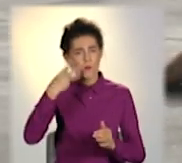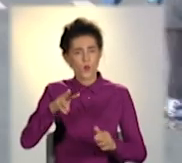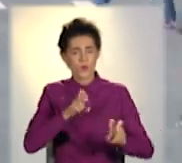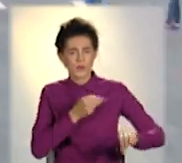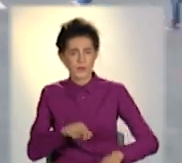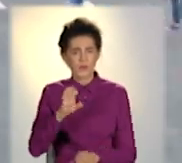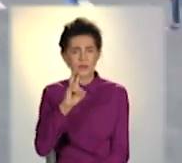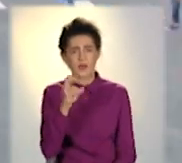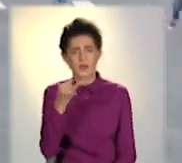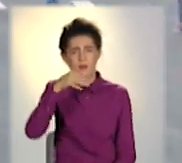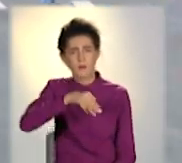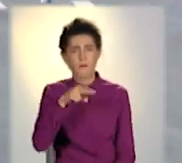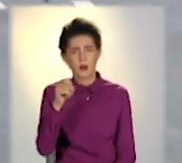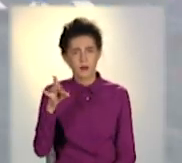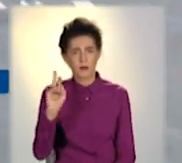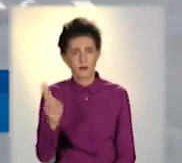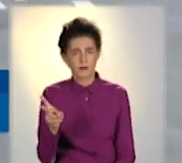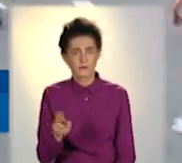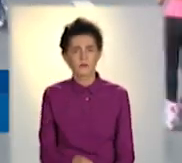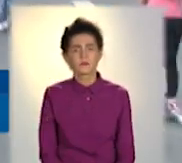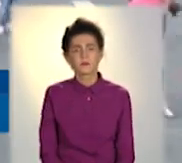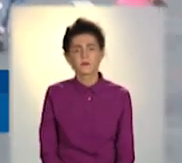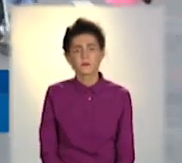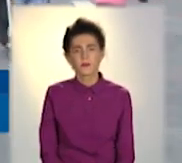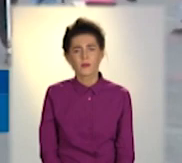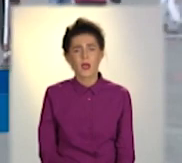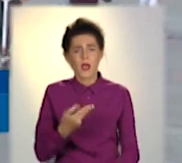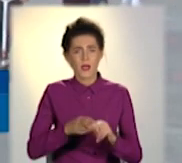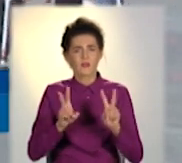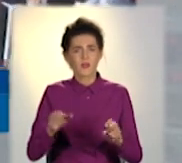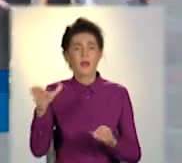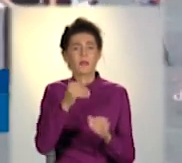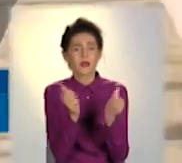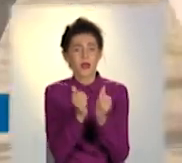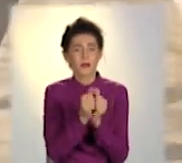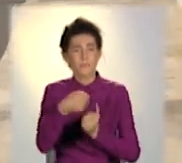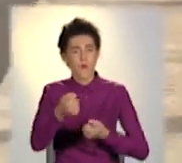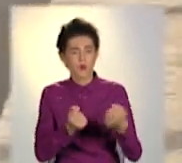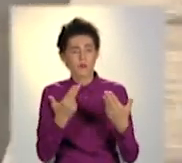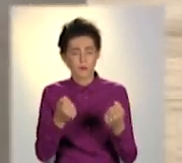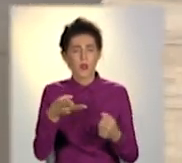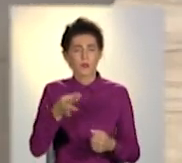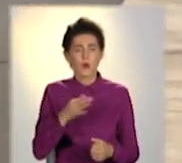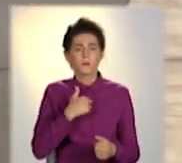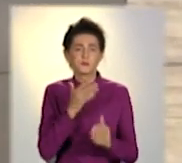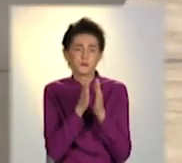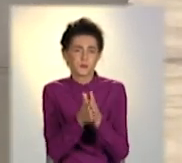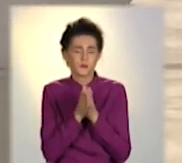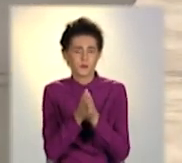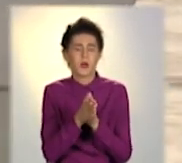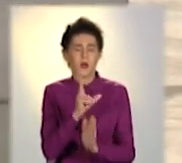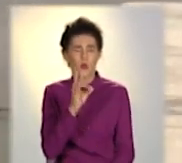скейт-парк. Дітям можна більше кататися на мобільних парковках возле торгового центру. Я звернувся до Бориса